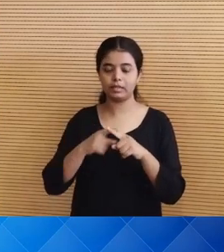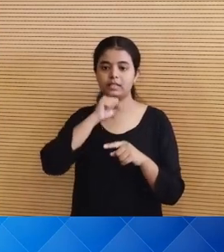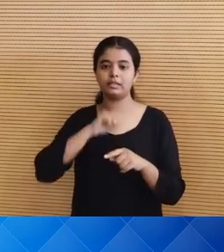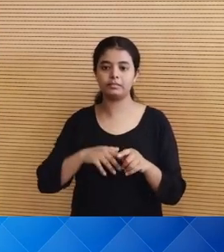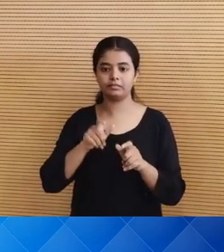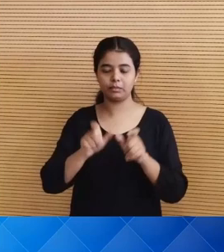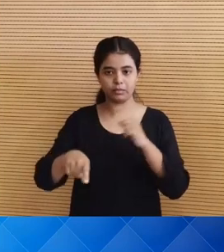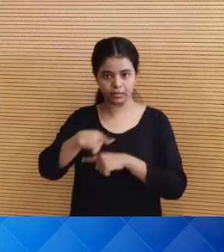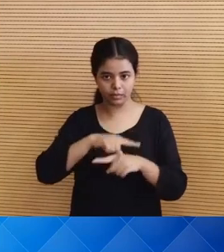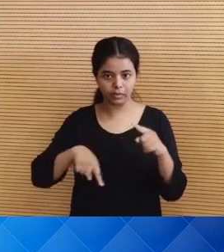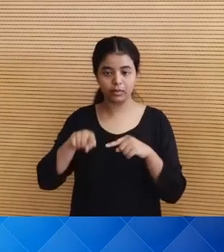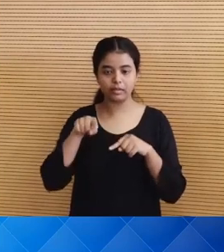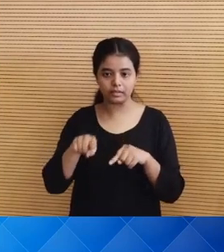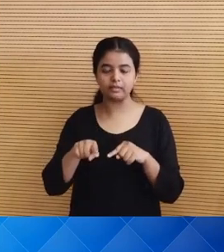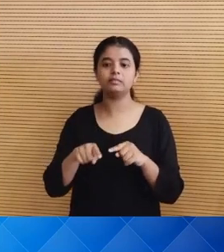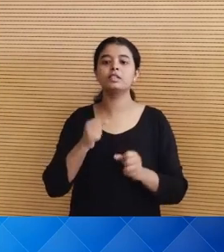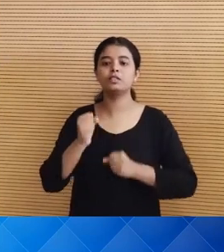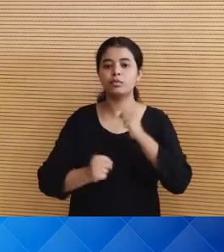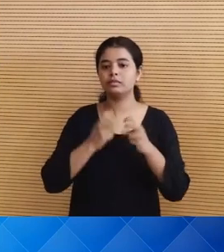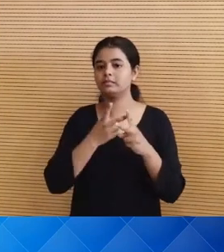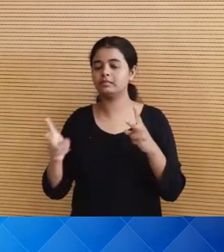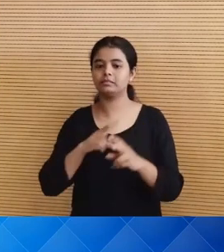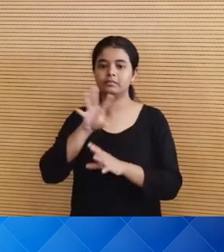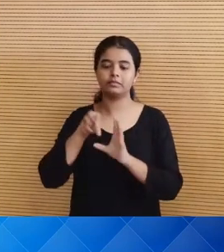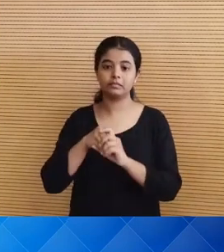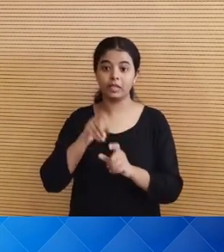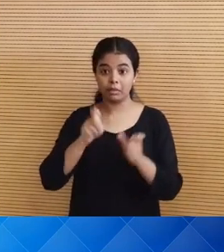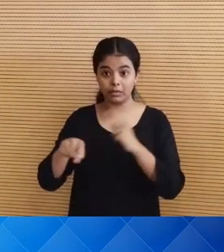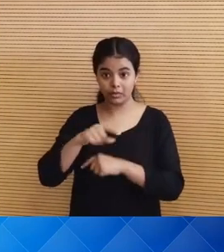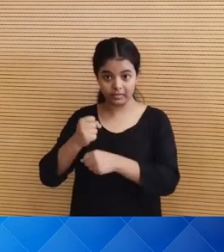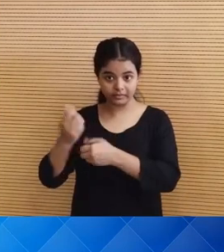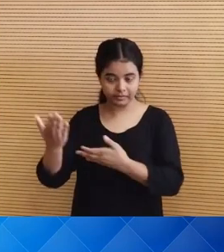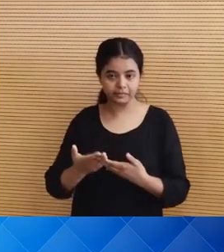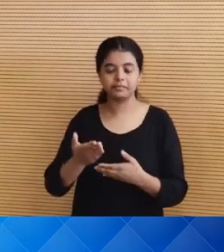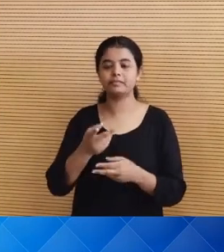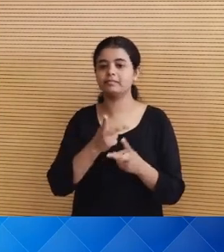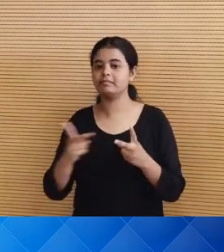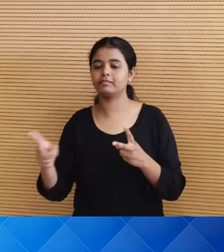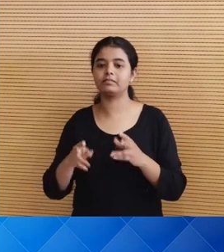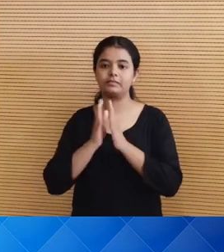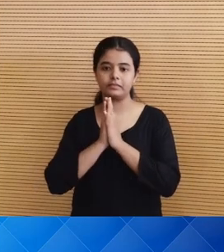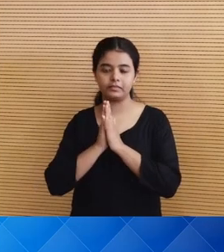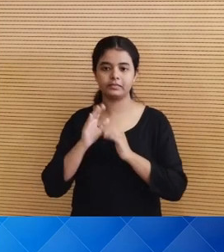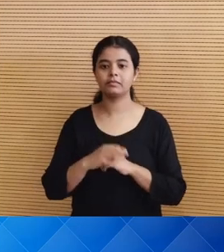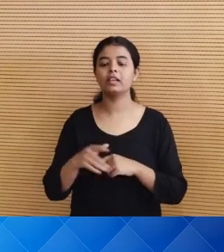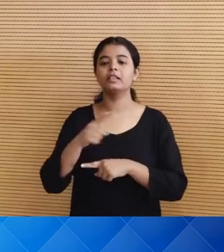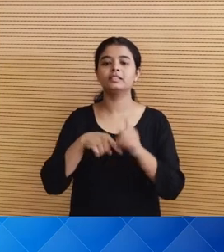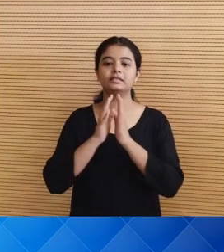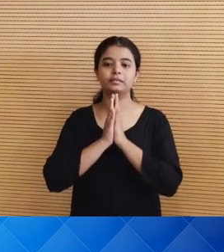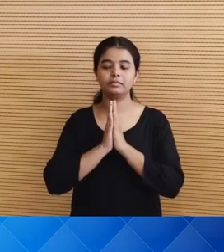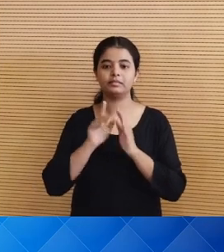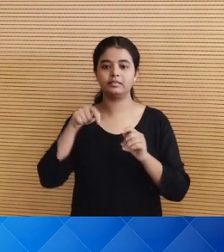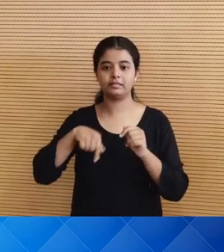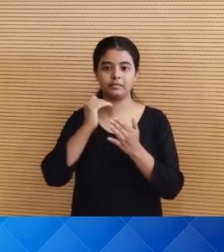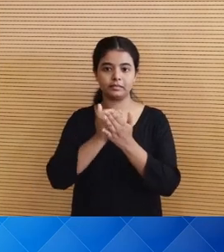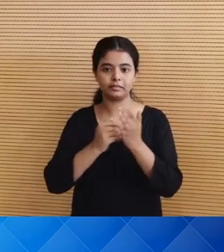निदेशक NCERT। आप सबका हार्दिक स्वागत, अभिनंदन, आप सबको प्रणाम करता हूँ। नमस्कार, आप सभी का इस सभागृह में हार्दिक